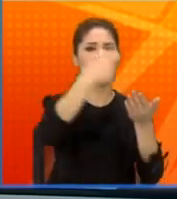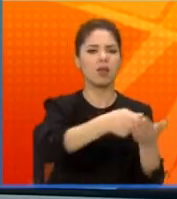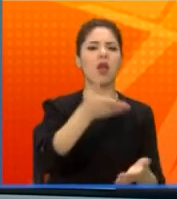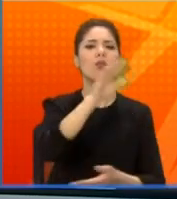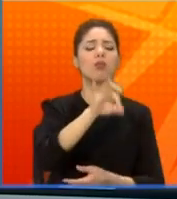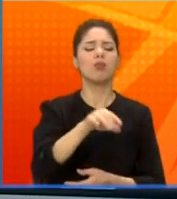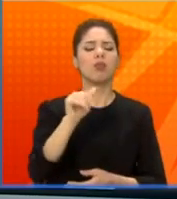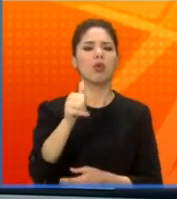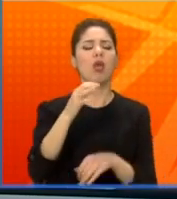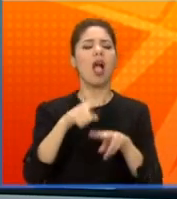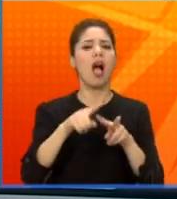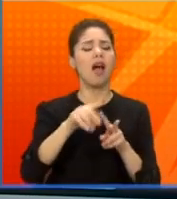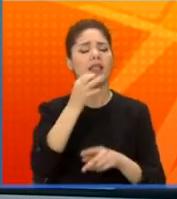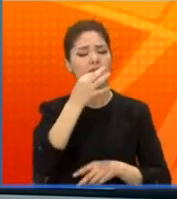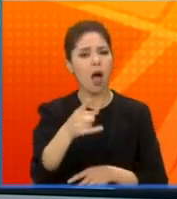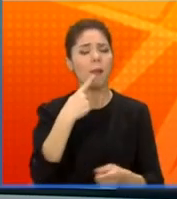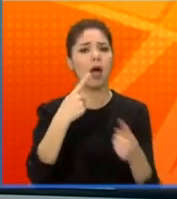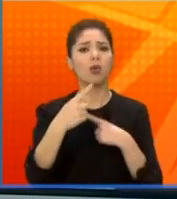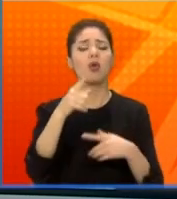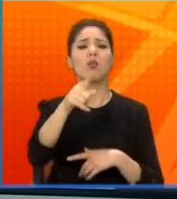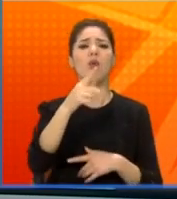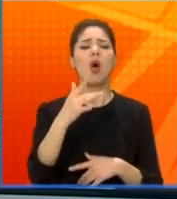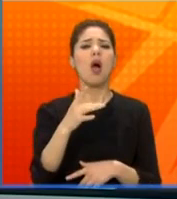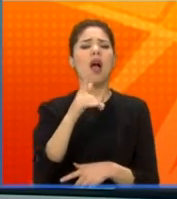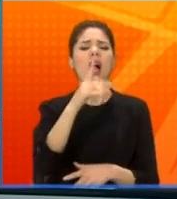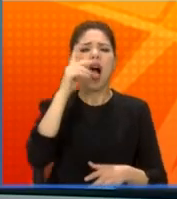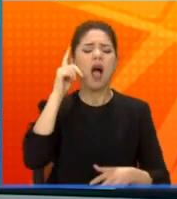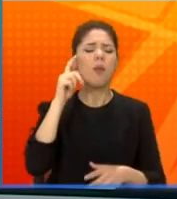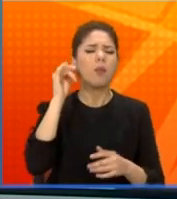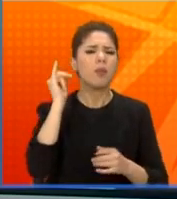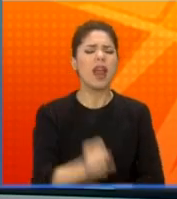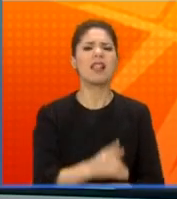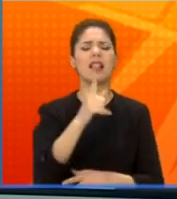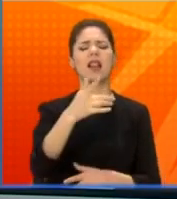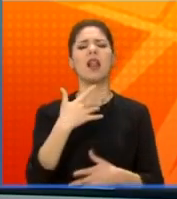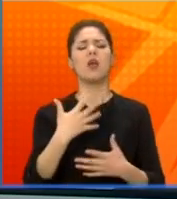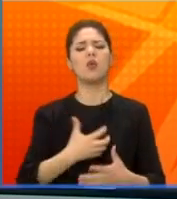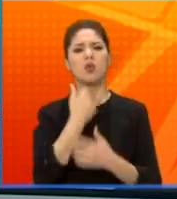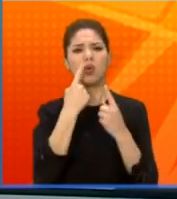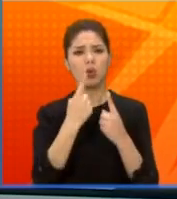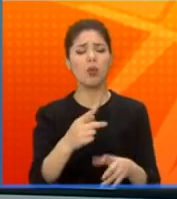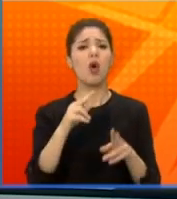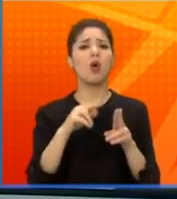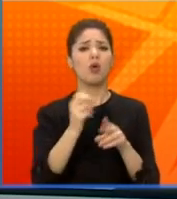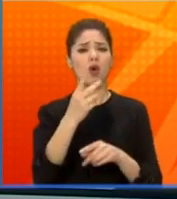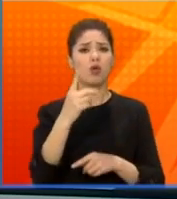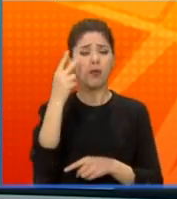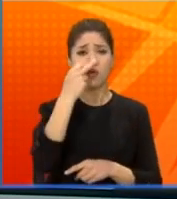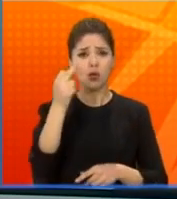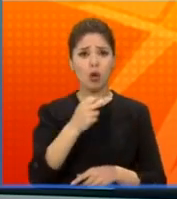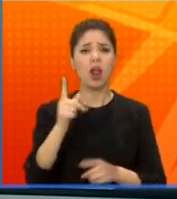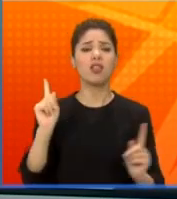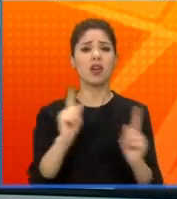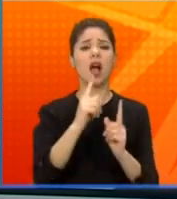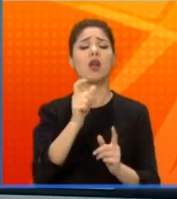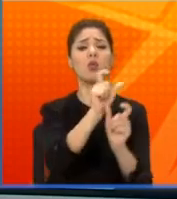Haber'e konuştu. Giden paradan çok yapılan ahlaksızlığa üzüldüğünü anlattı. Ünlü iş adamının virüs dolandırıcılarına karşı bir